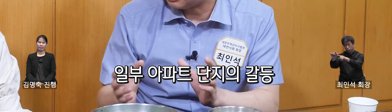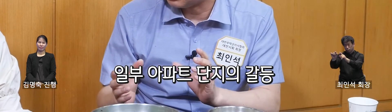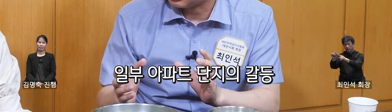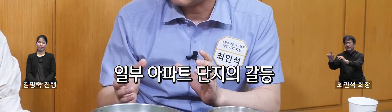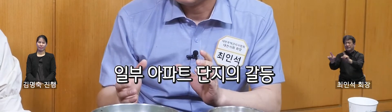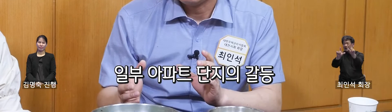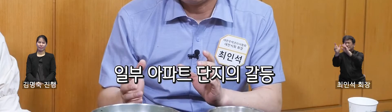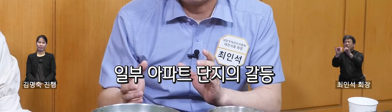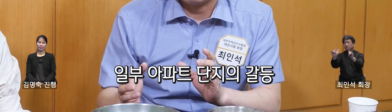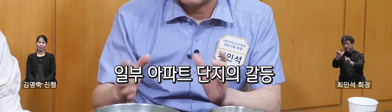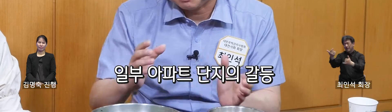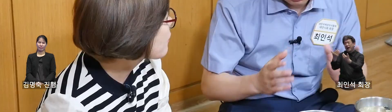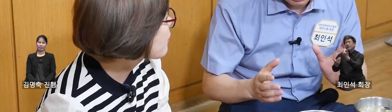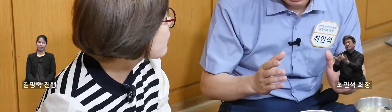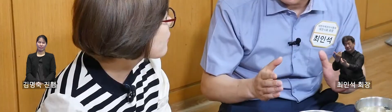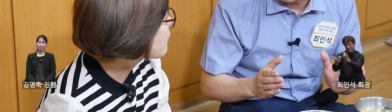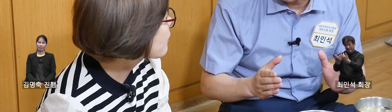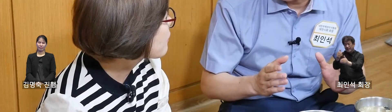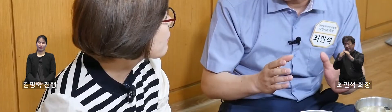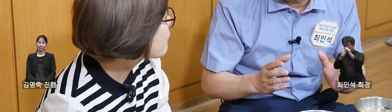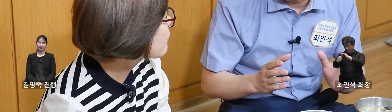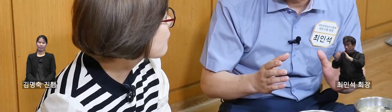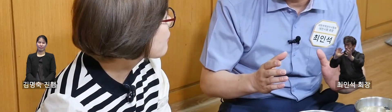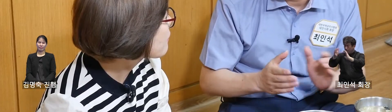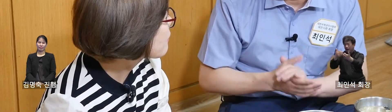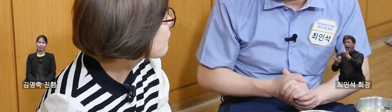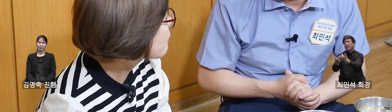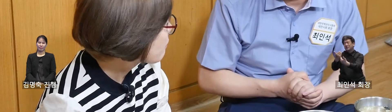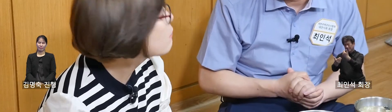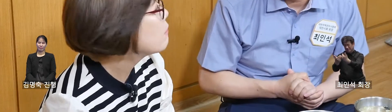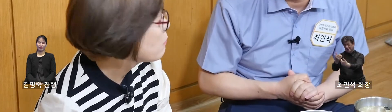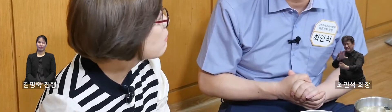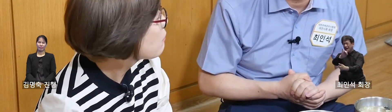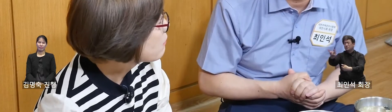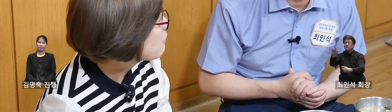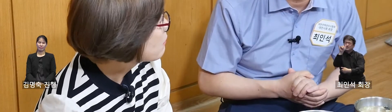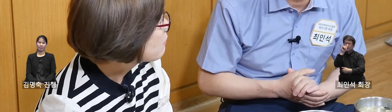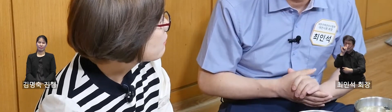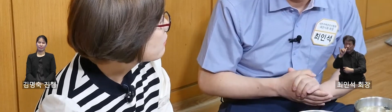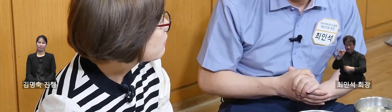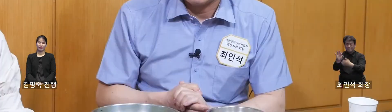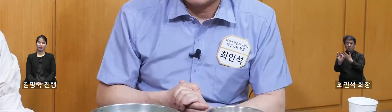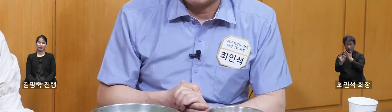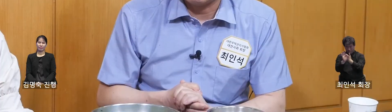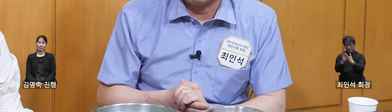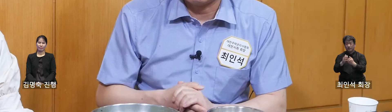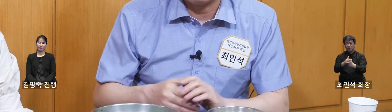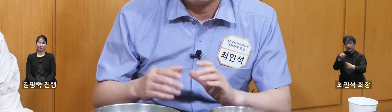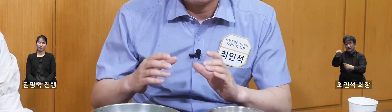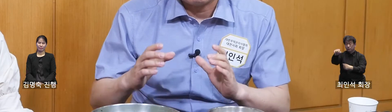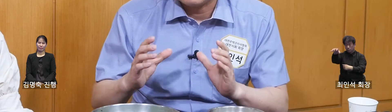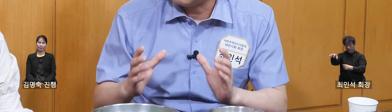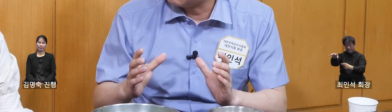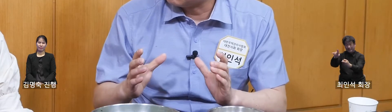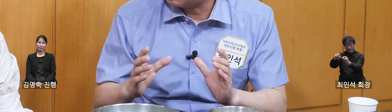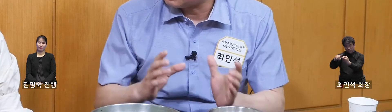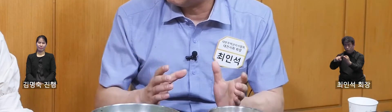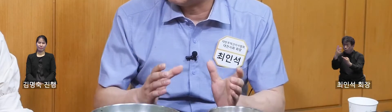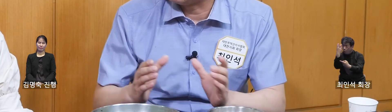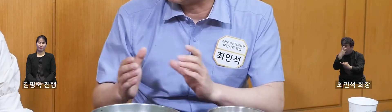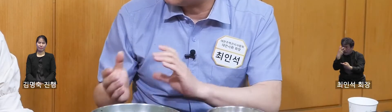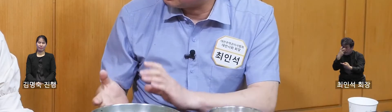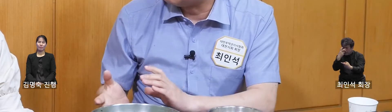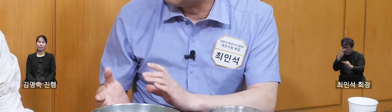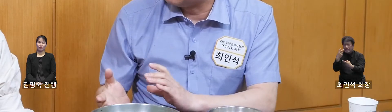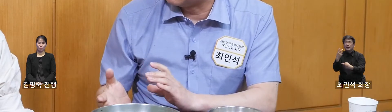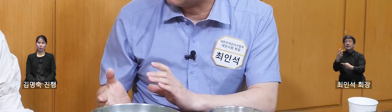어떤 갈등이나 뭐 또 대표회의 간 갈등이나 뭐 이렇게 있는 단지가 있어요. 또 그런 단지들 같은 경우는 또 관리소